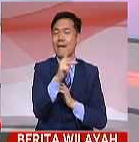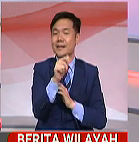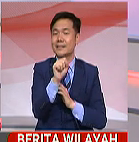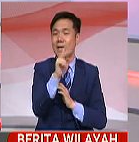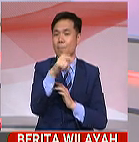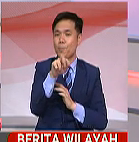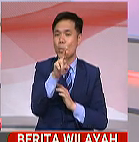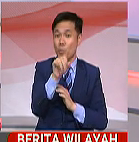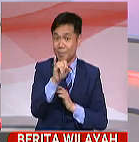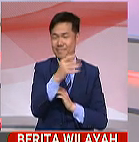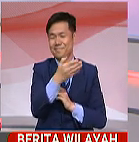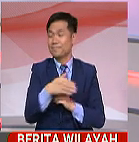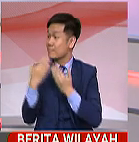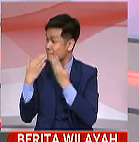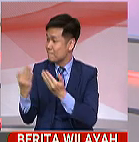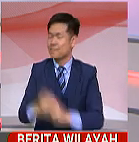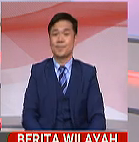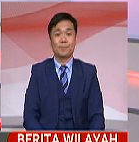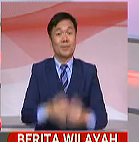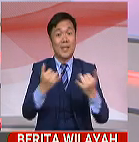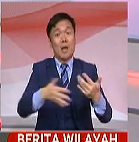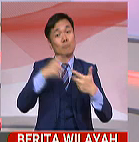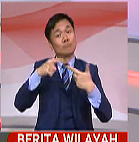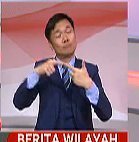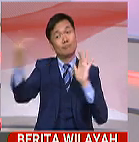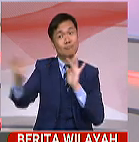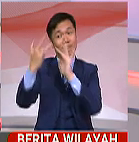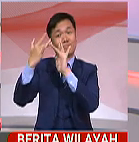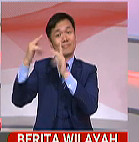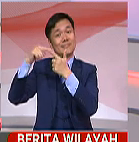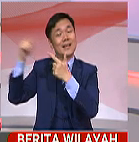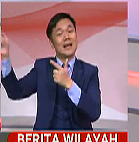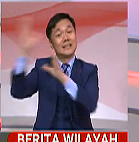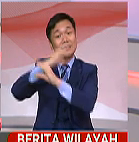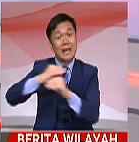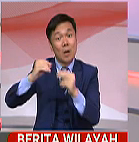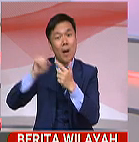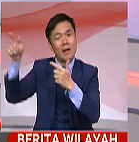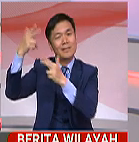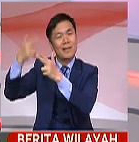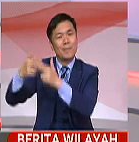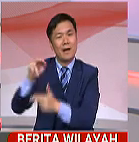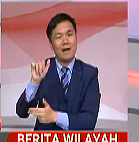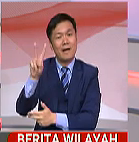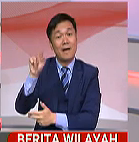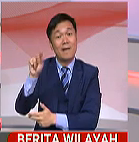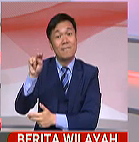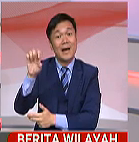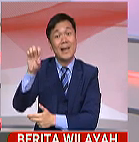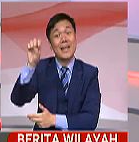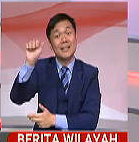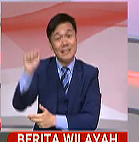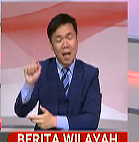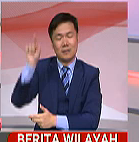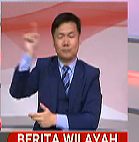Waalaikumsalam, terima kasih. Baiklah, seterusnya kita beralih ke Sarawak bersama Vanessa Marin, dan antara paparannya, inisiatif My Digital